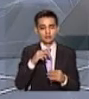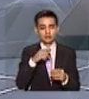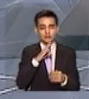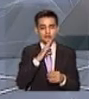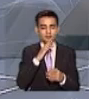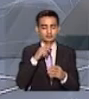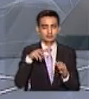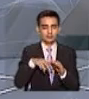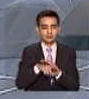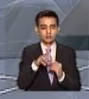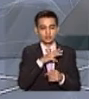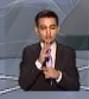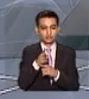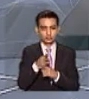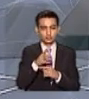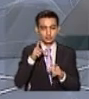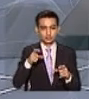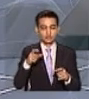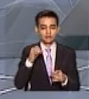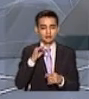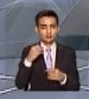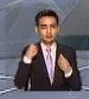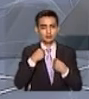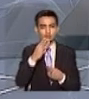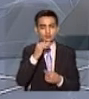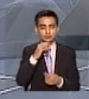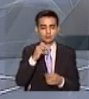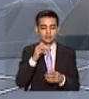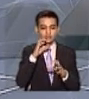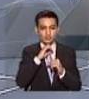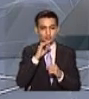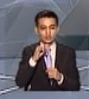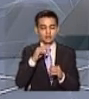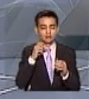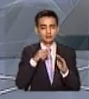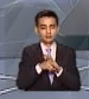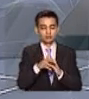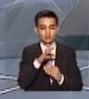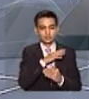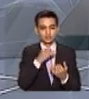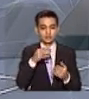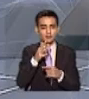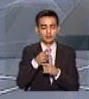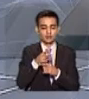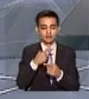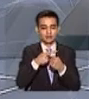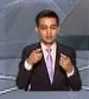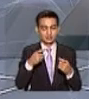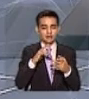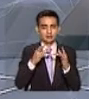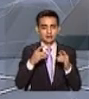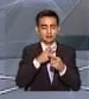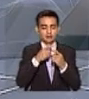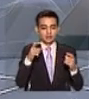сопротивляться, налетчики сняли с нее шубу и скрылись. Видео дерзкого нападения попало в сеть. Пользователи сразу припомнили